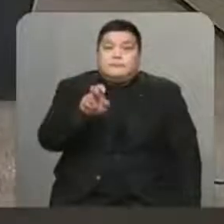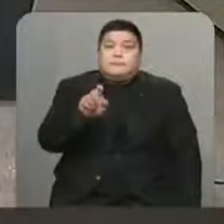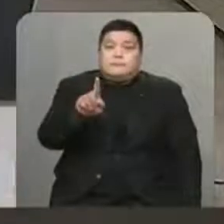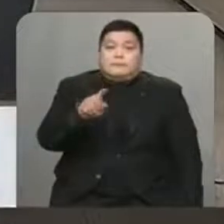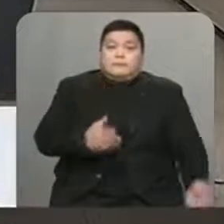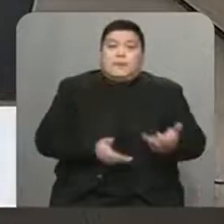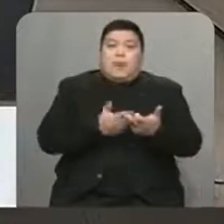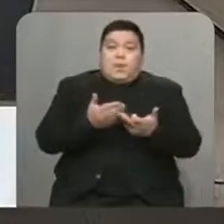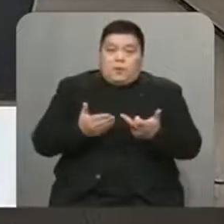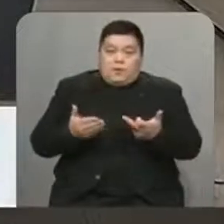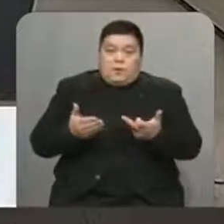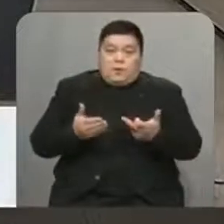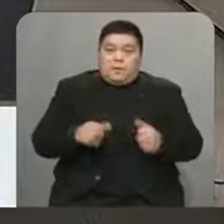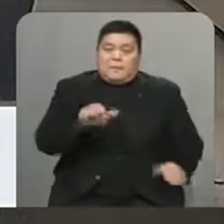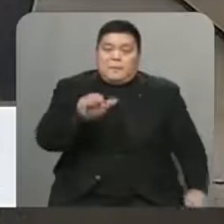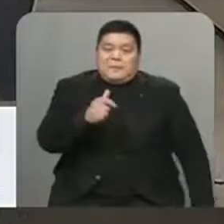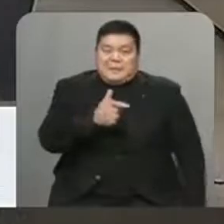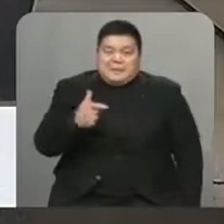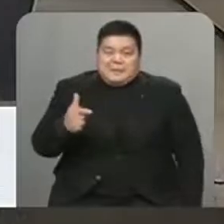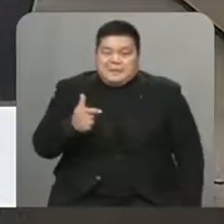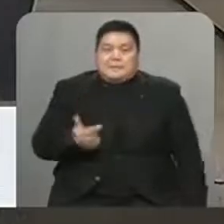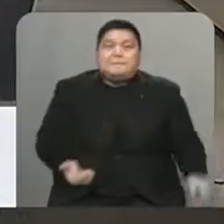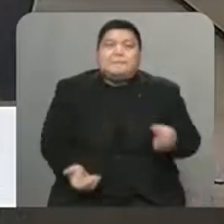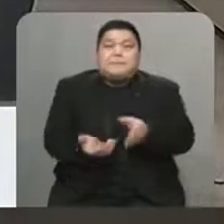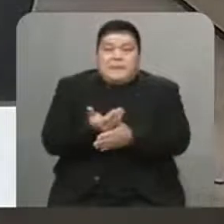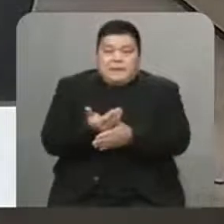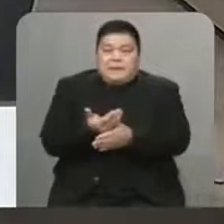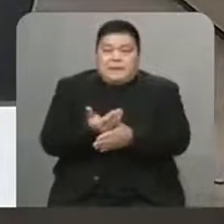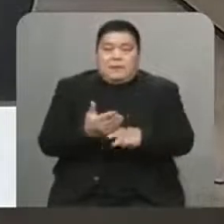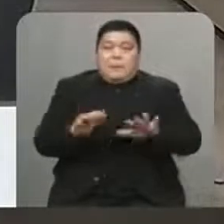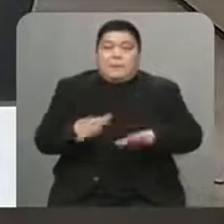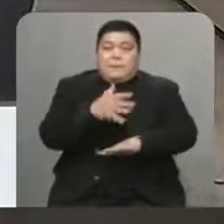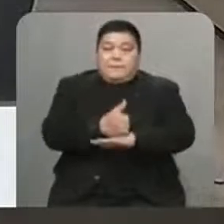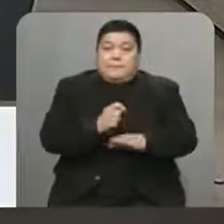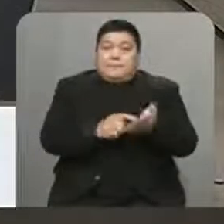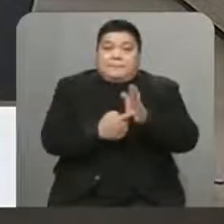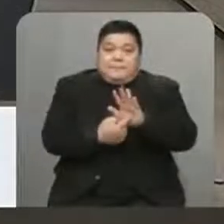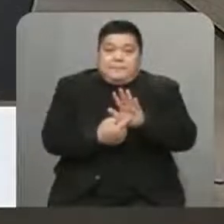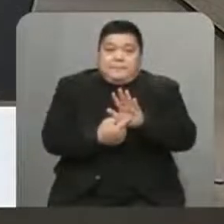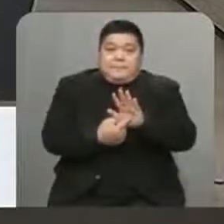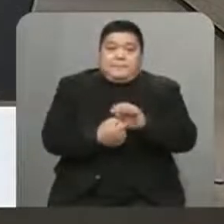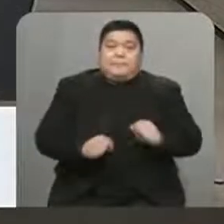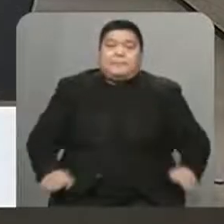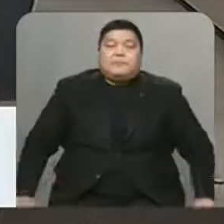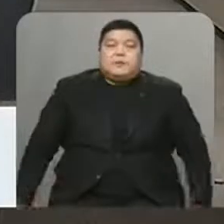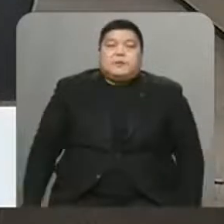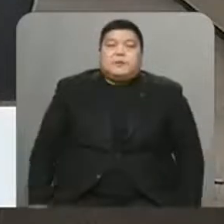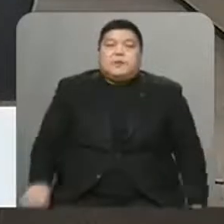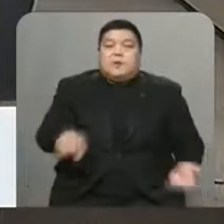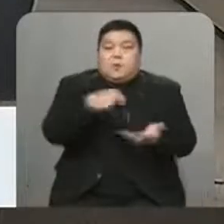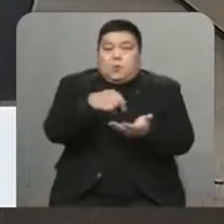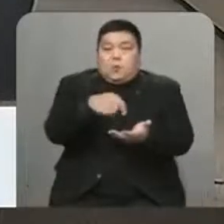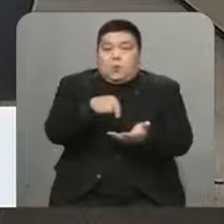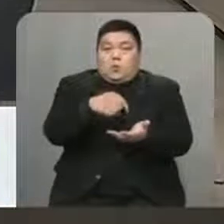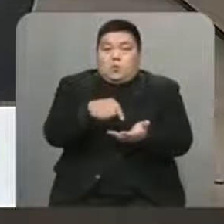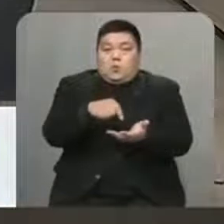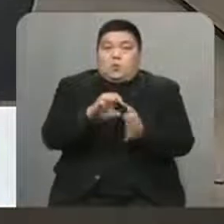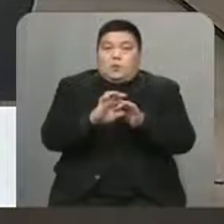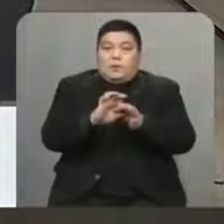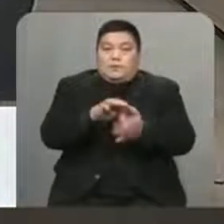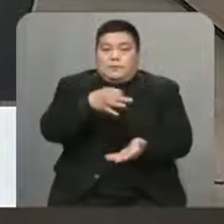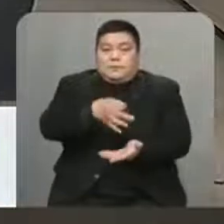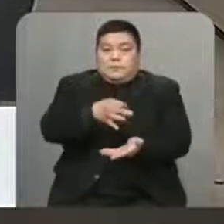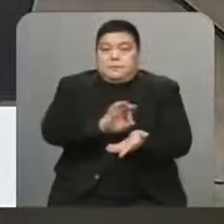2021년 강원도의 5대 사건을 되돌아보는 연속 보도 마지막 순서입니다. KBS는 교육계의 예산 낭비 실태를